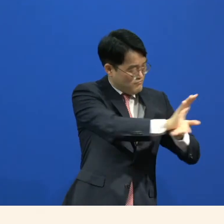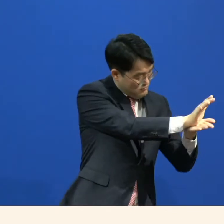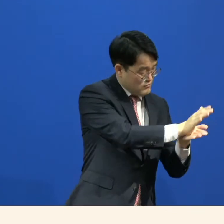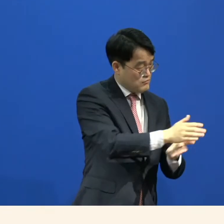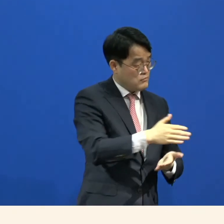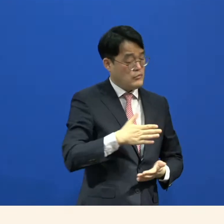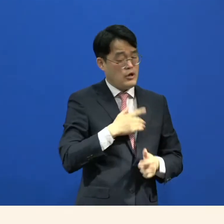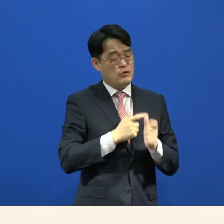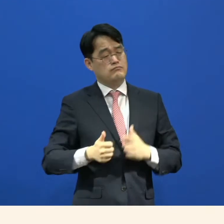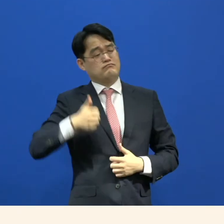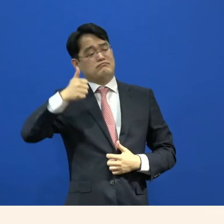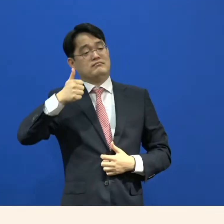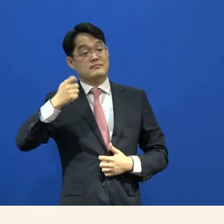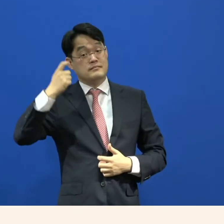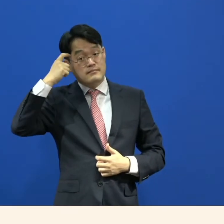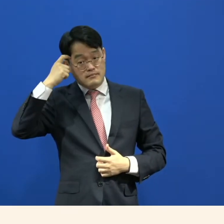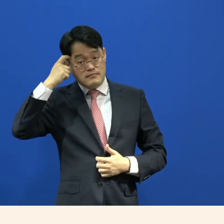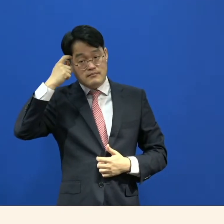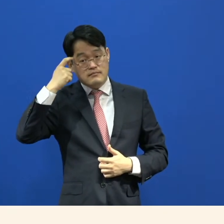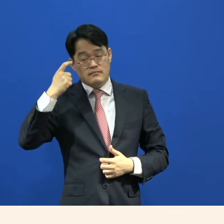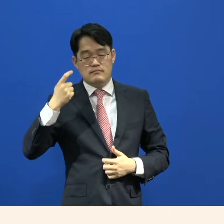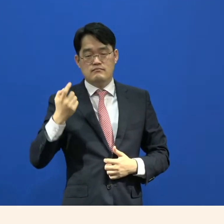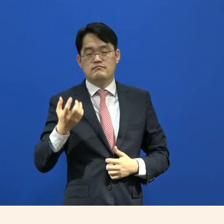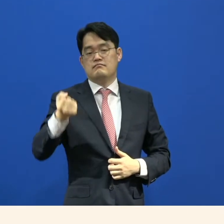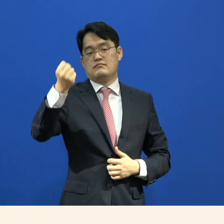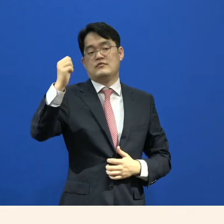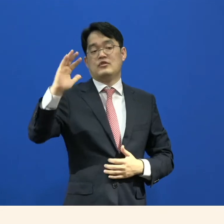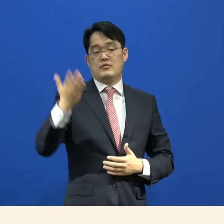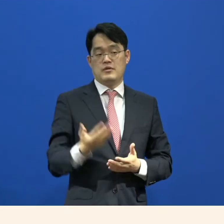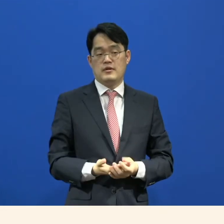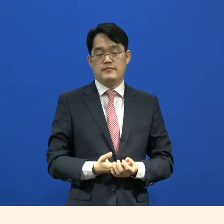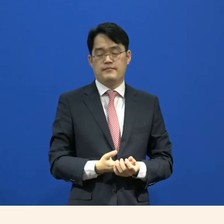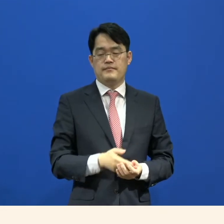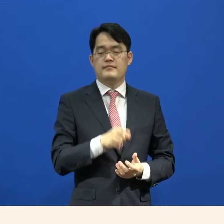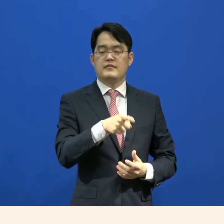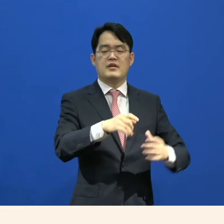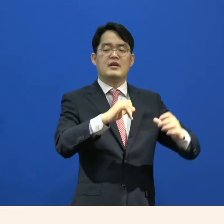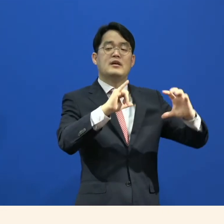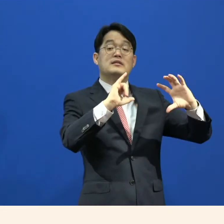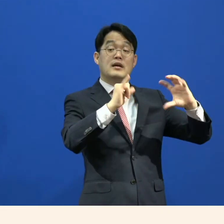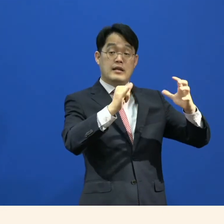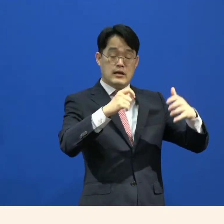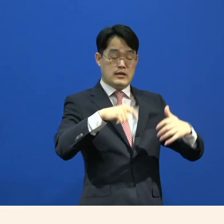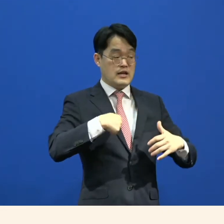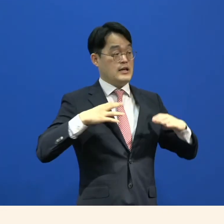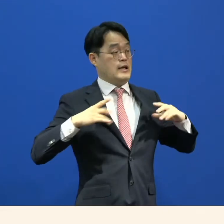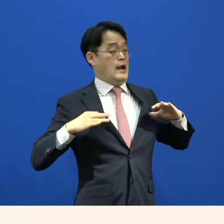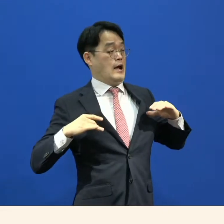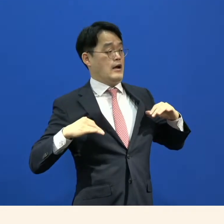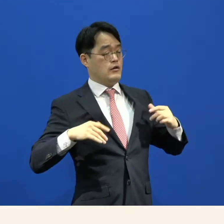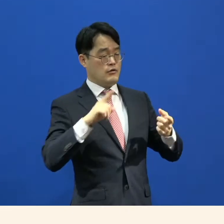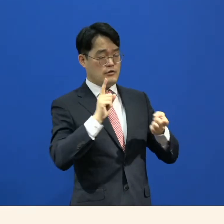세상의 문화는 사람들의 주의를 끌기 위해 안간 힘을 씁니다. 거기에 모든 에너지를 다 쏟아붓습니다.